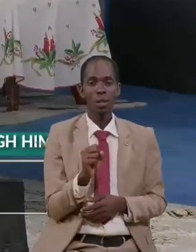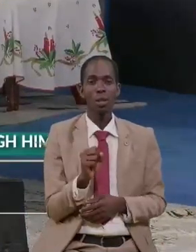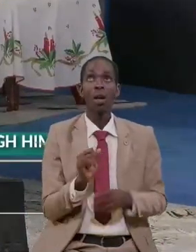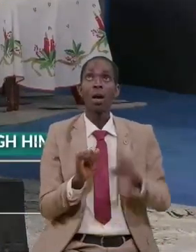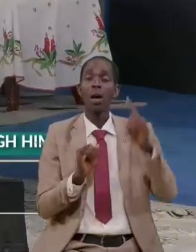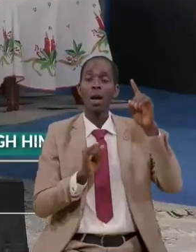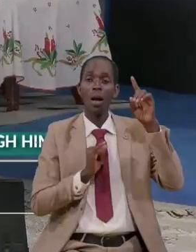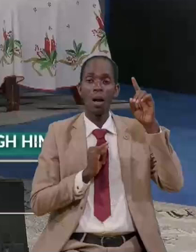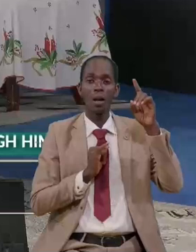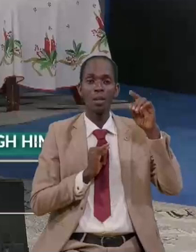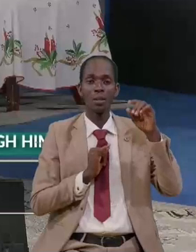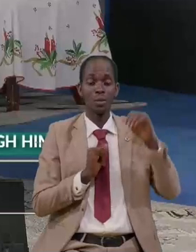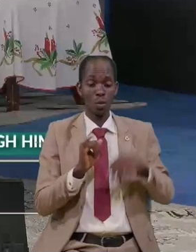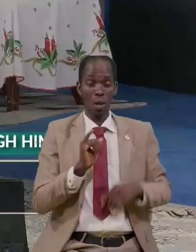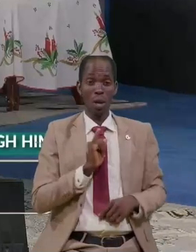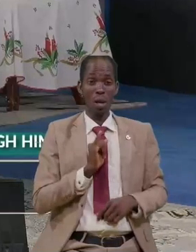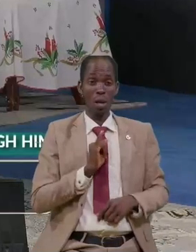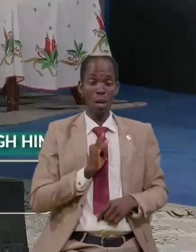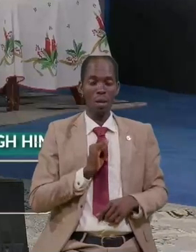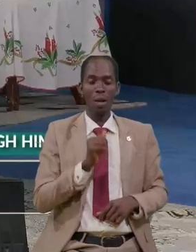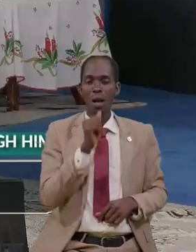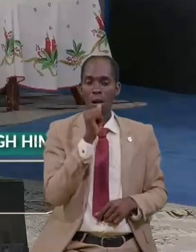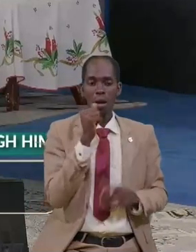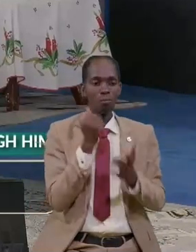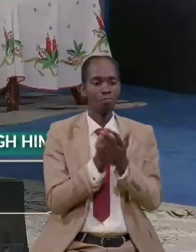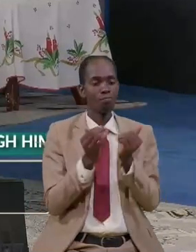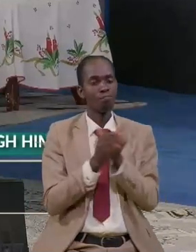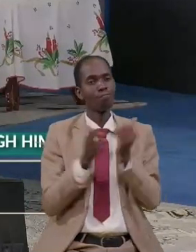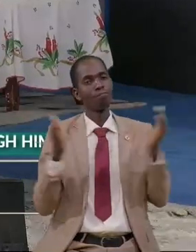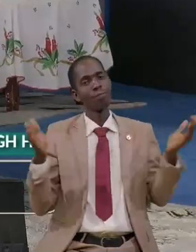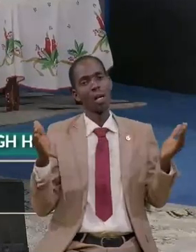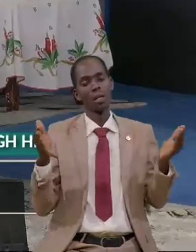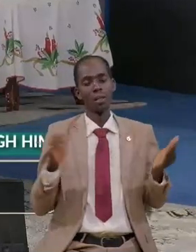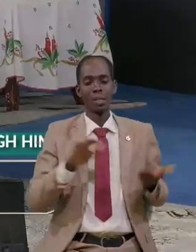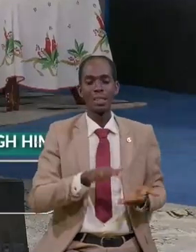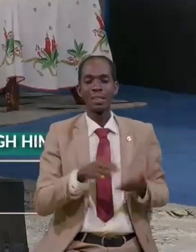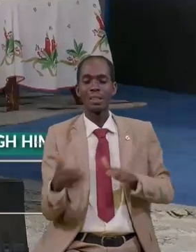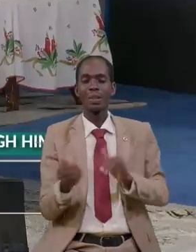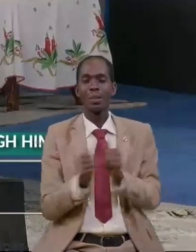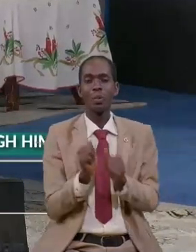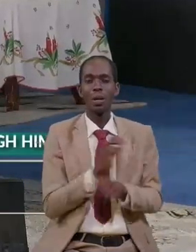Galates 2, 20. J'ai été crucifié avec Christ. Si je vis,